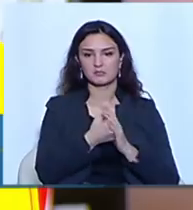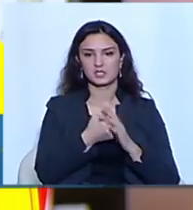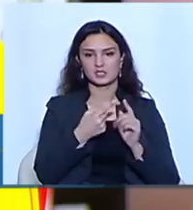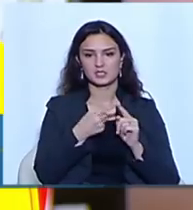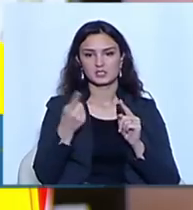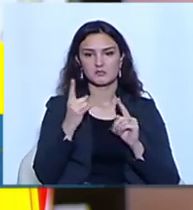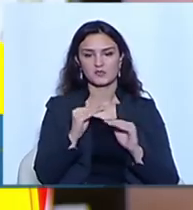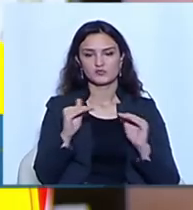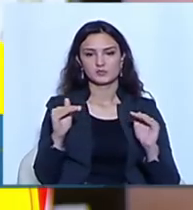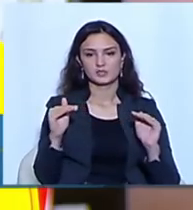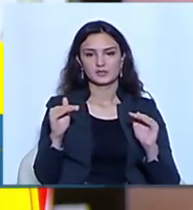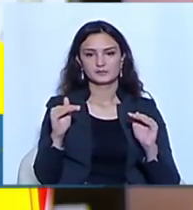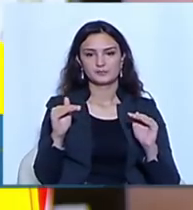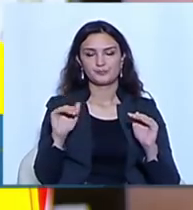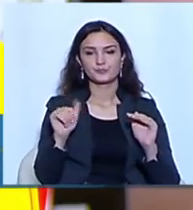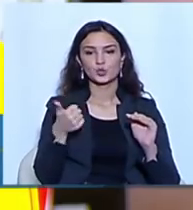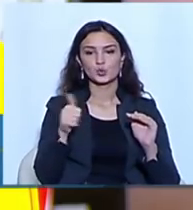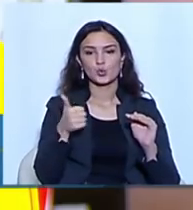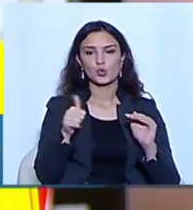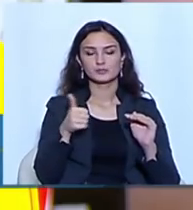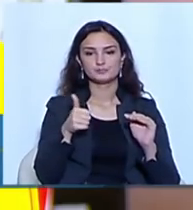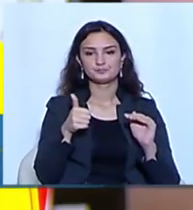ასაკის ბავშვებთან, როგორ